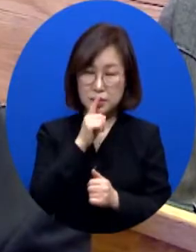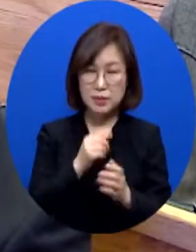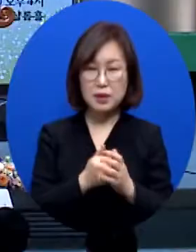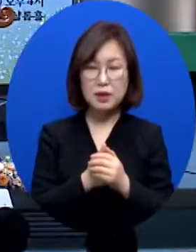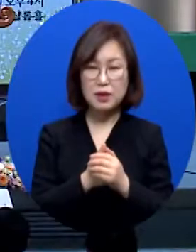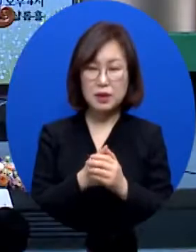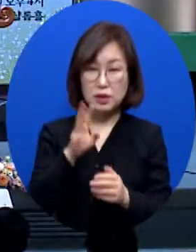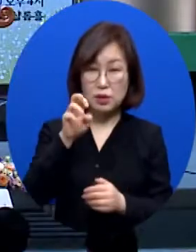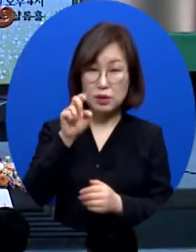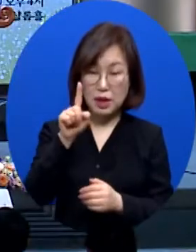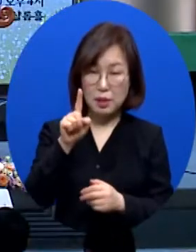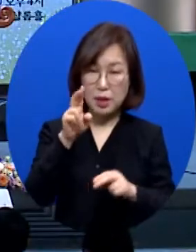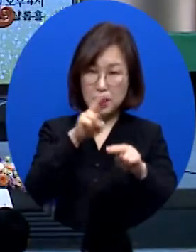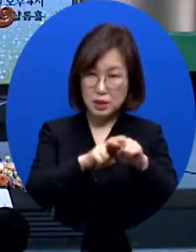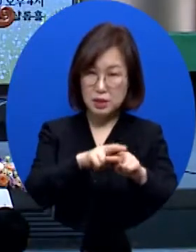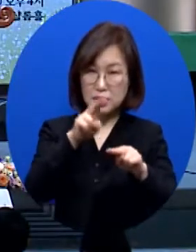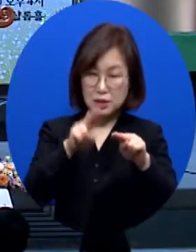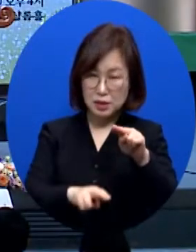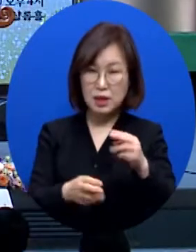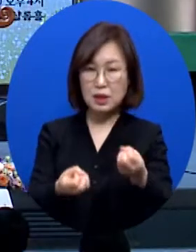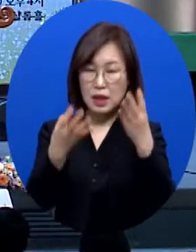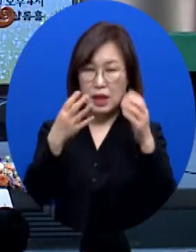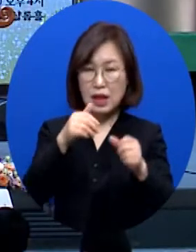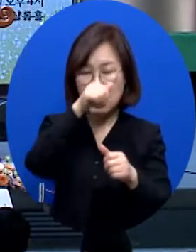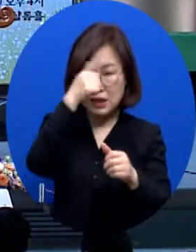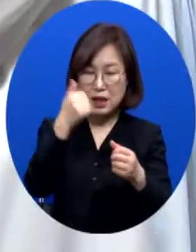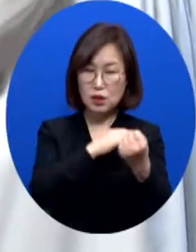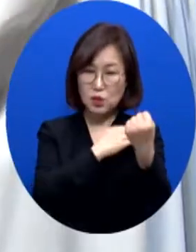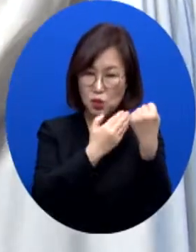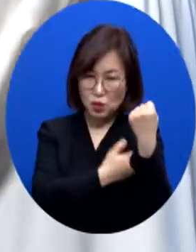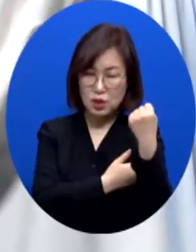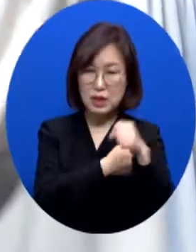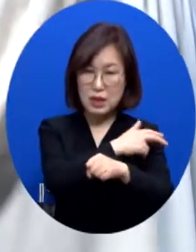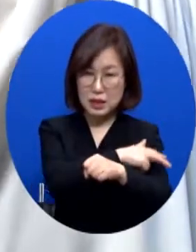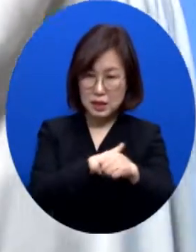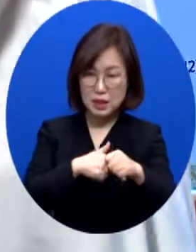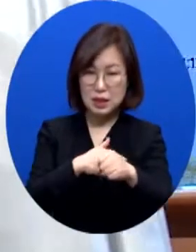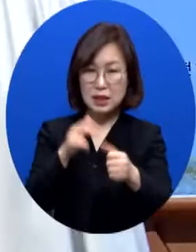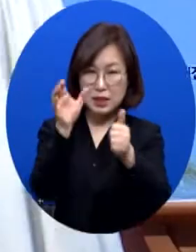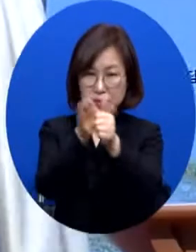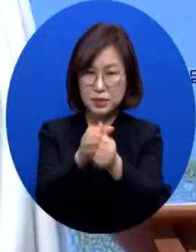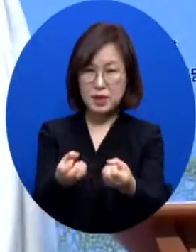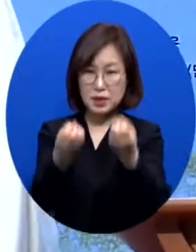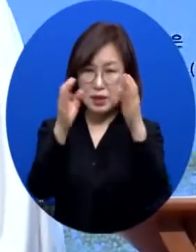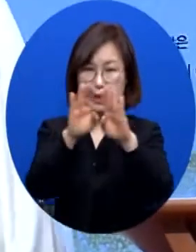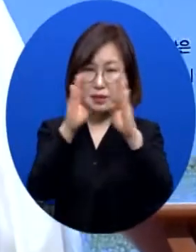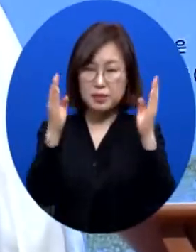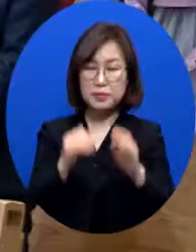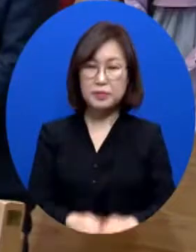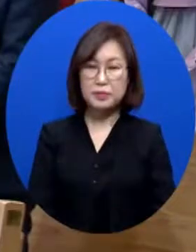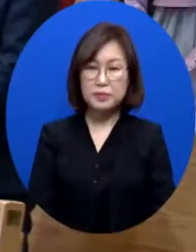이어진 31명의 은퇴 시 꽈 장로 안수집사 권사 임직식을 진행했습니다